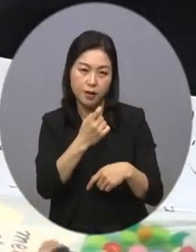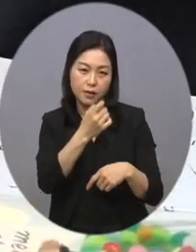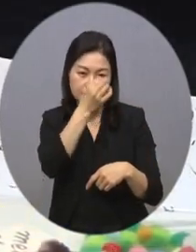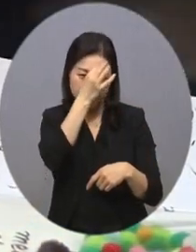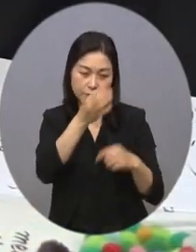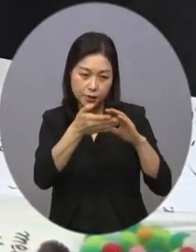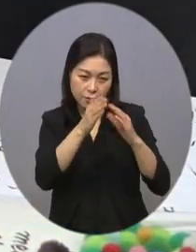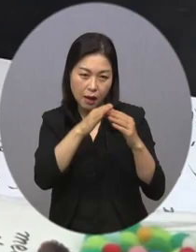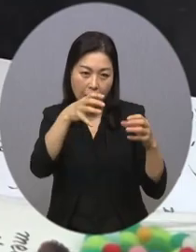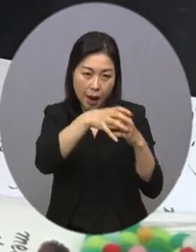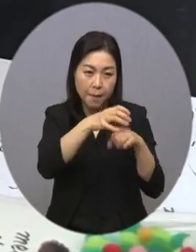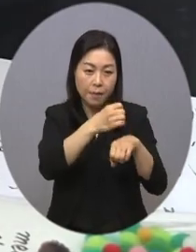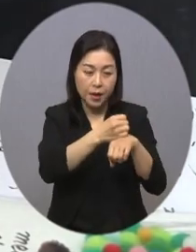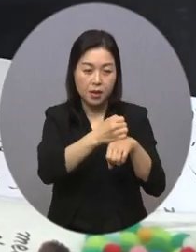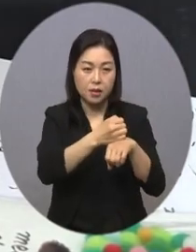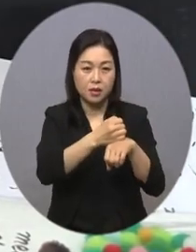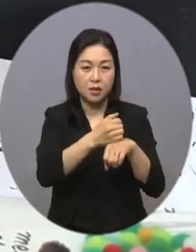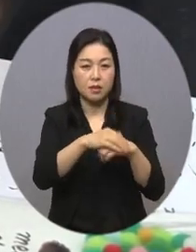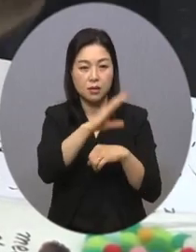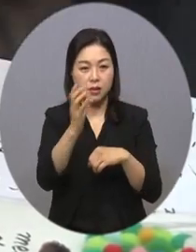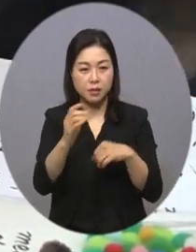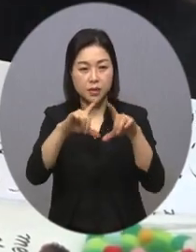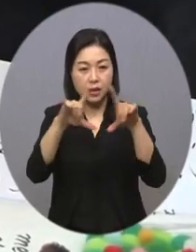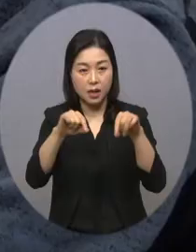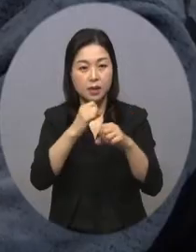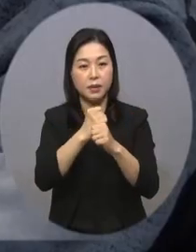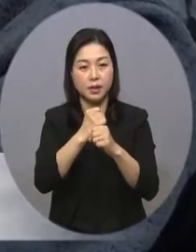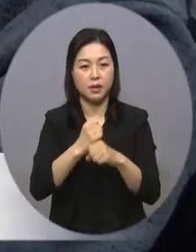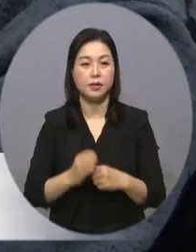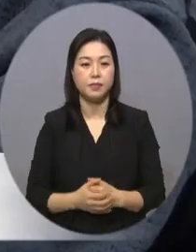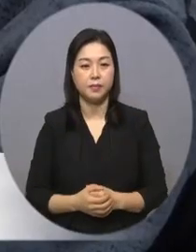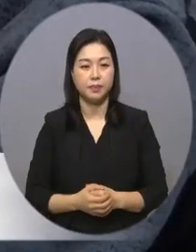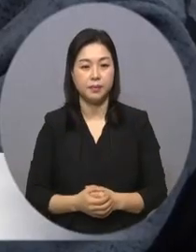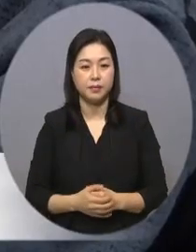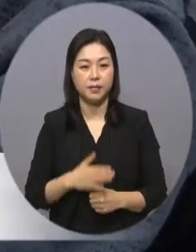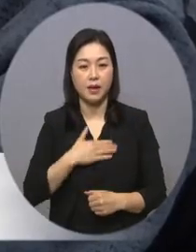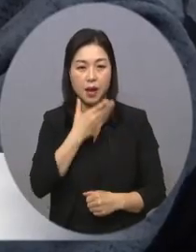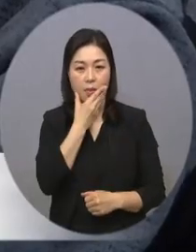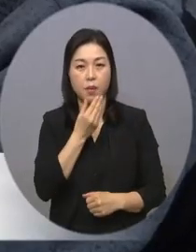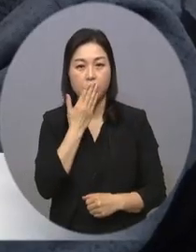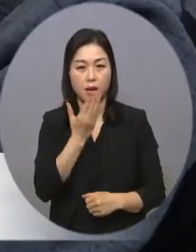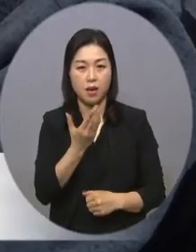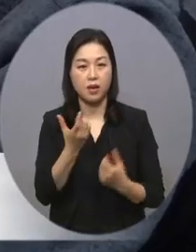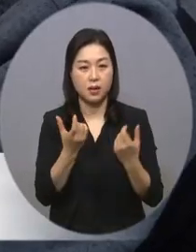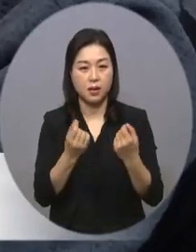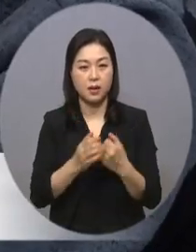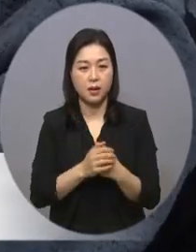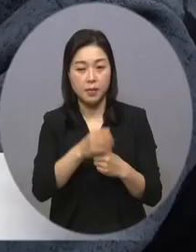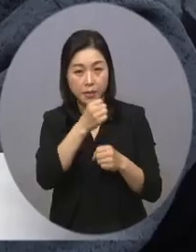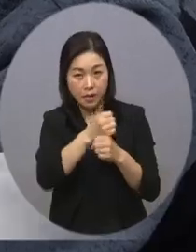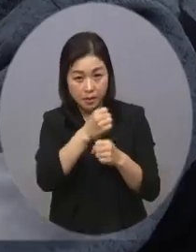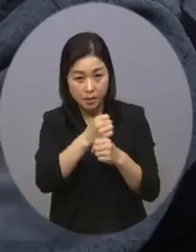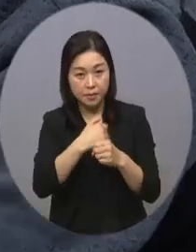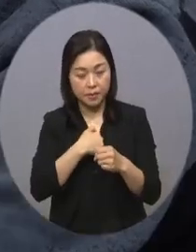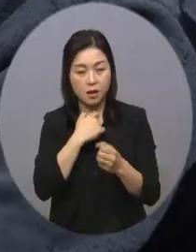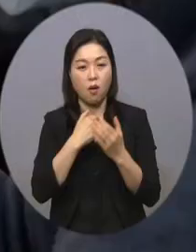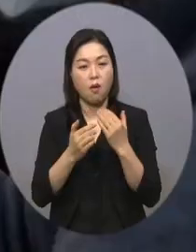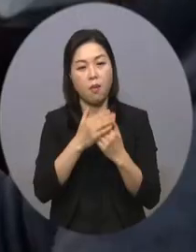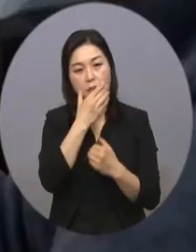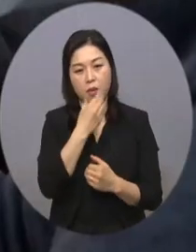더해 멋진 크리스마스 카드를 만듭니다. 제가 행복해지는 것 같아요. 만들면서 행복해지는 것